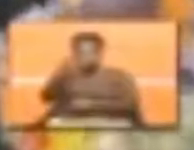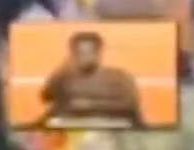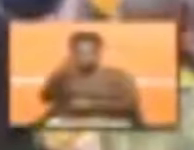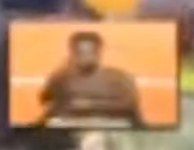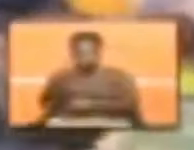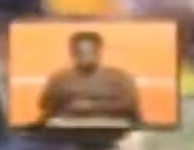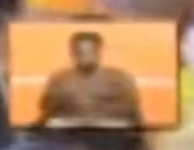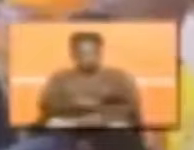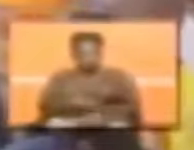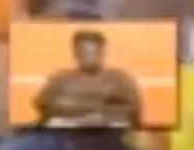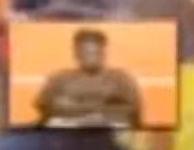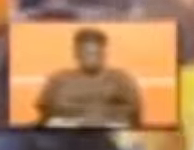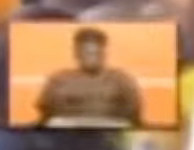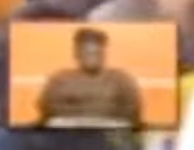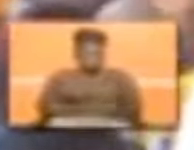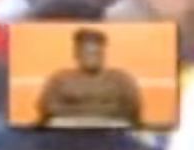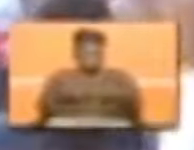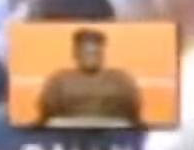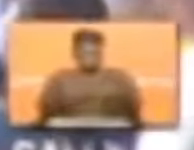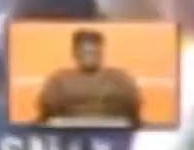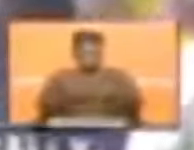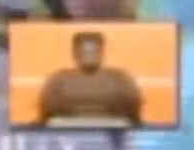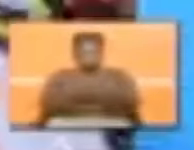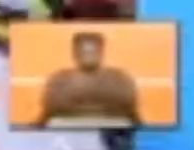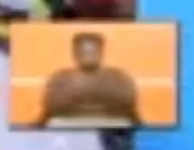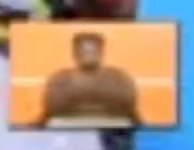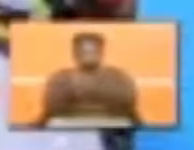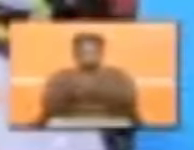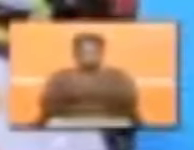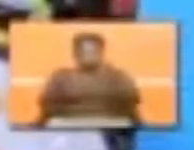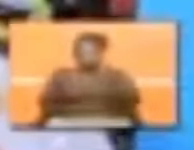Salunga bwe gwamanyika nkumbane ne yali ku byatubulidde